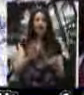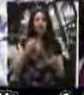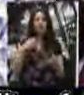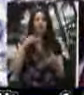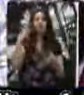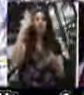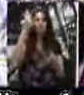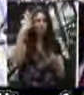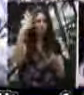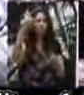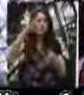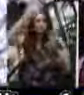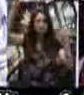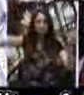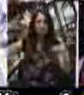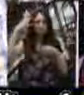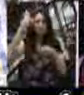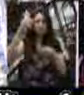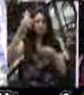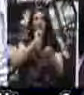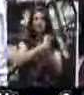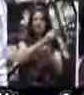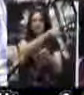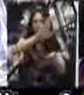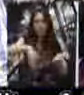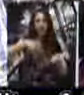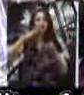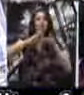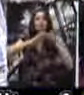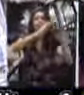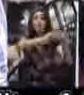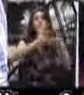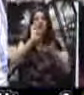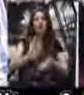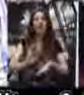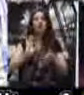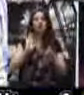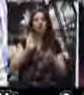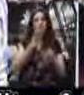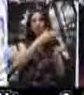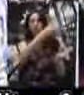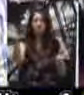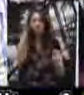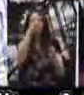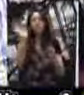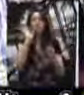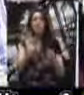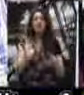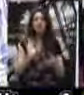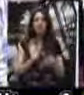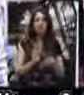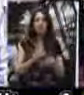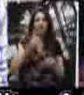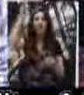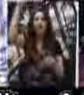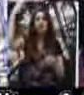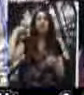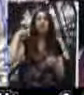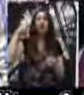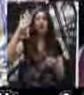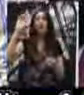الزكاة والصدقات ونطلعه لسجنات الفقر، يا ريت نقدر نساهم في الإفراج عنهم، ده هيبقى ليه ثواب كبير